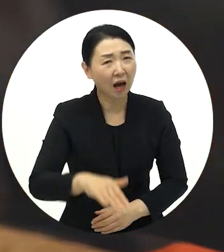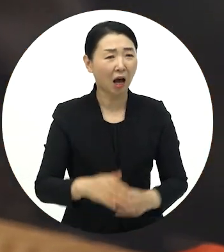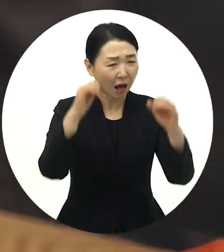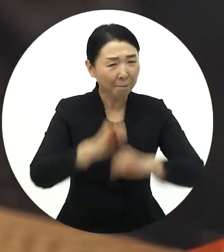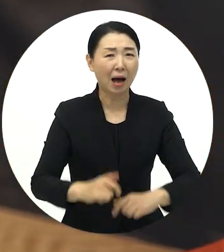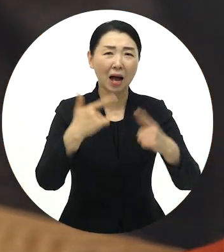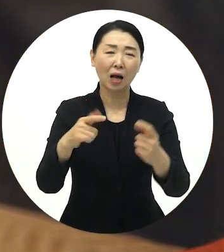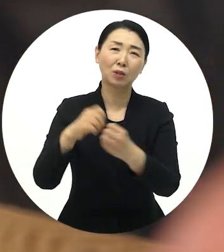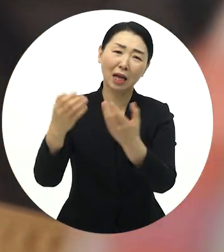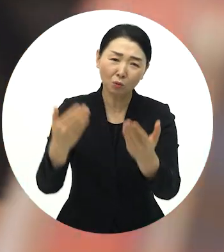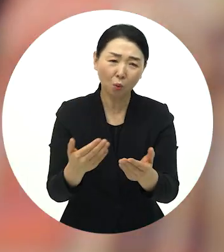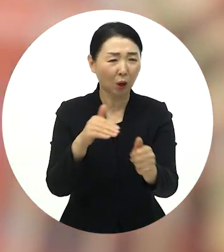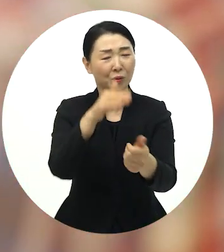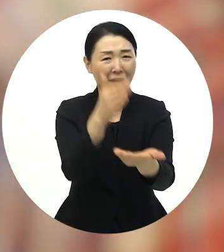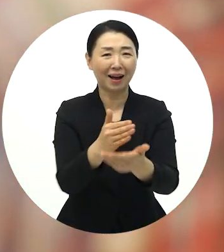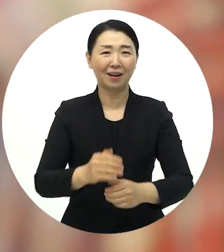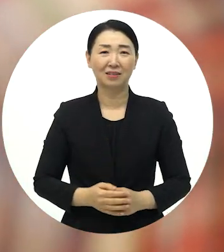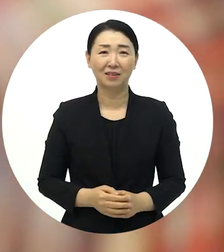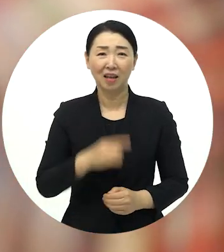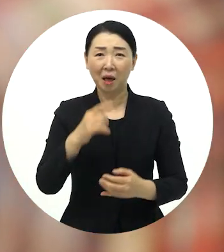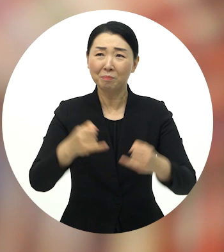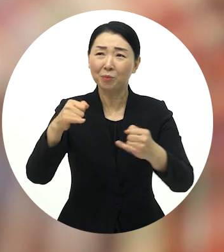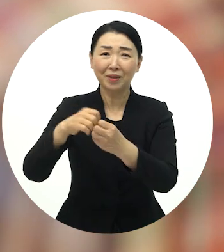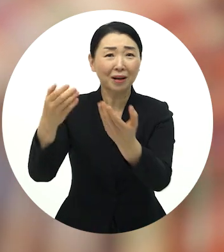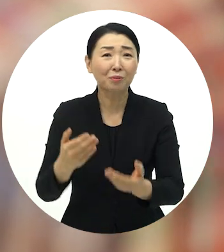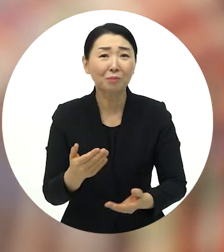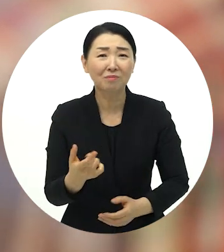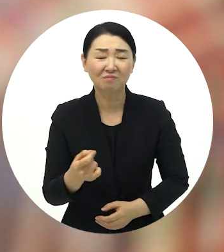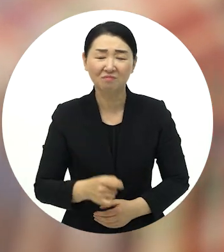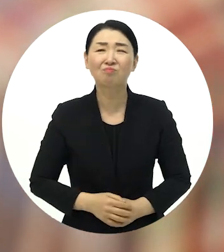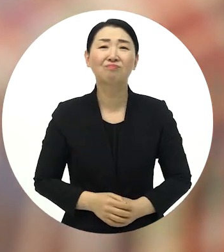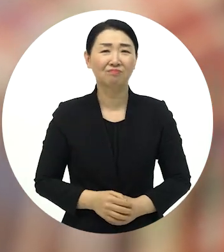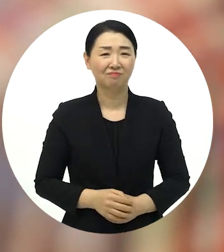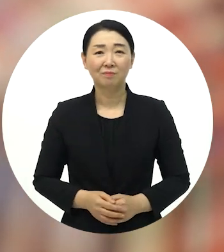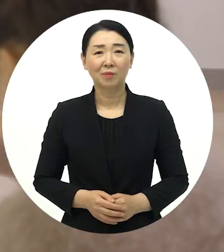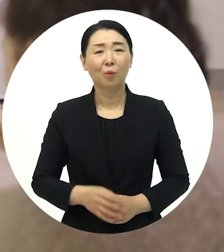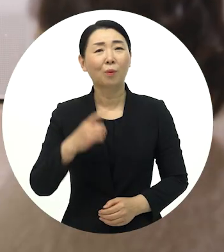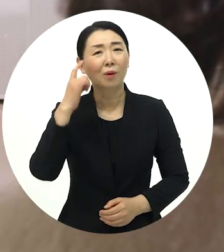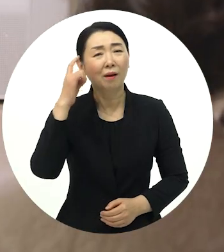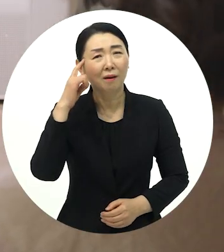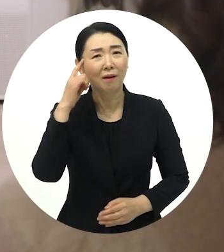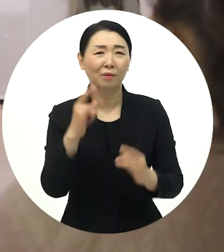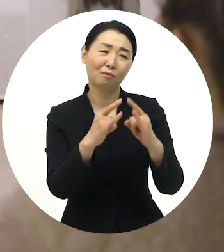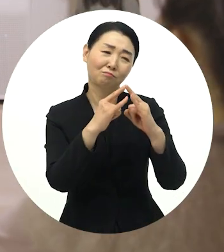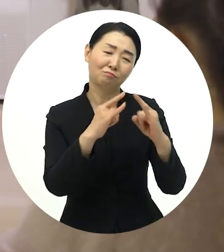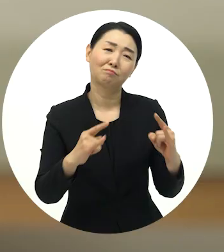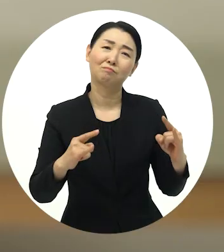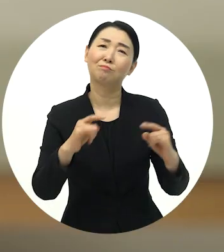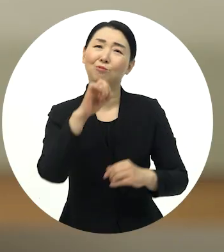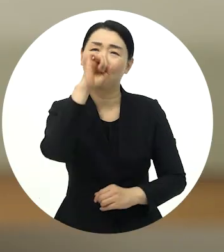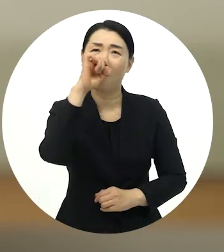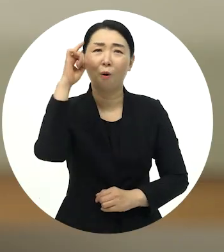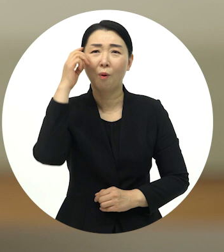아니고 상속받은 거라고. 상속이 그 말이 난데. 빚도 상속이다, 상속. 왜? 난 이 펜션